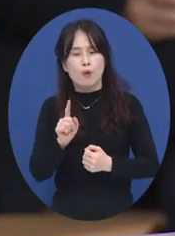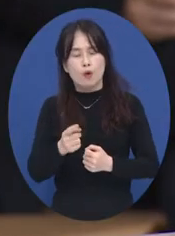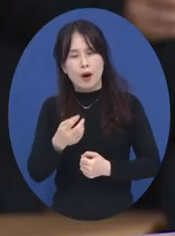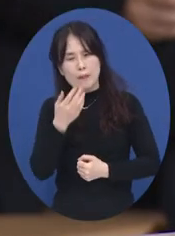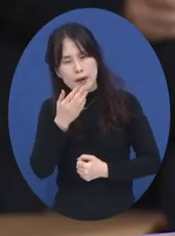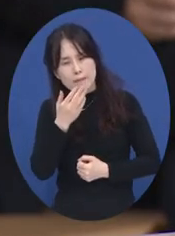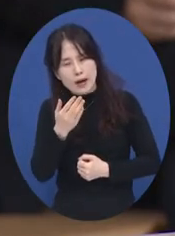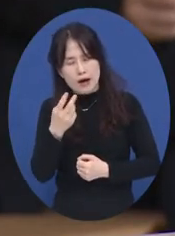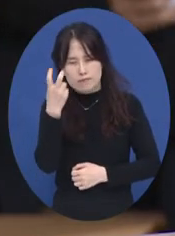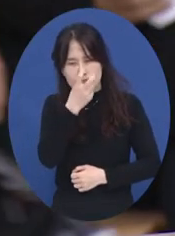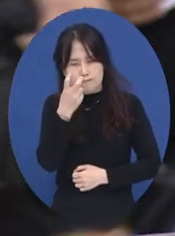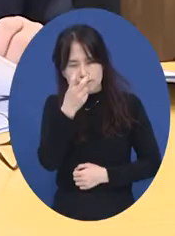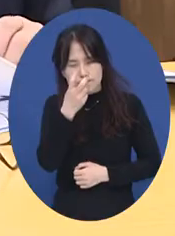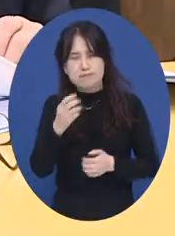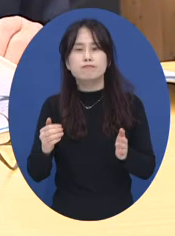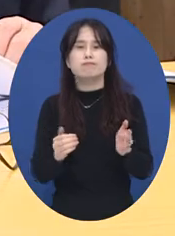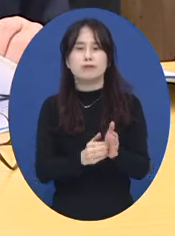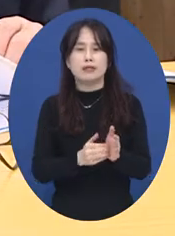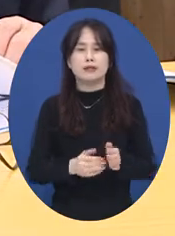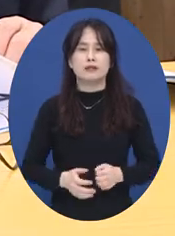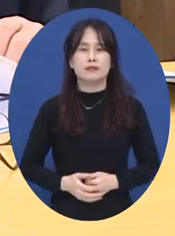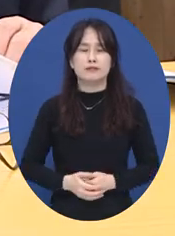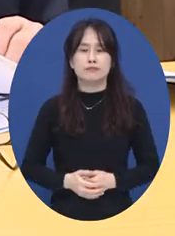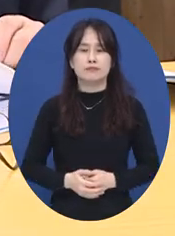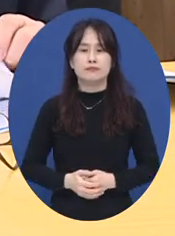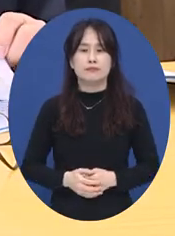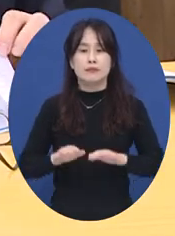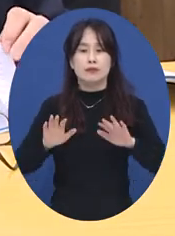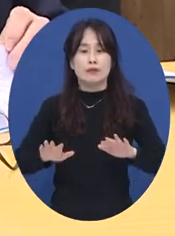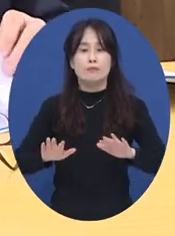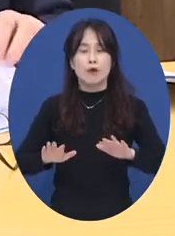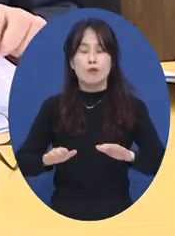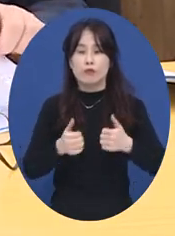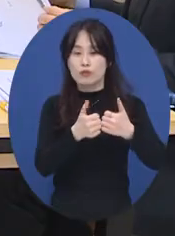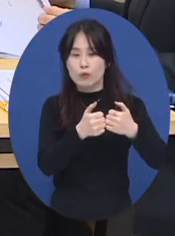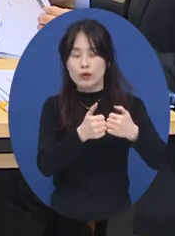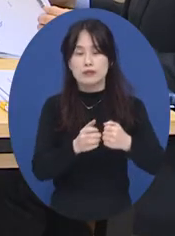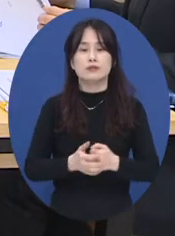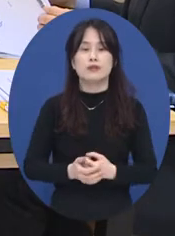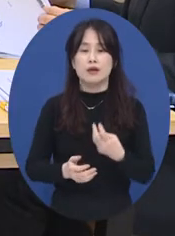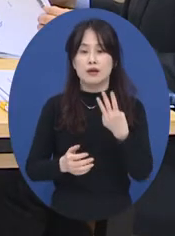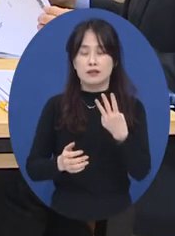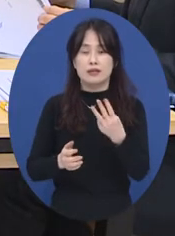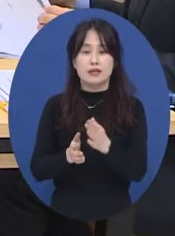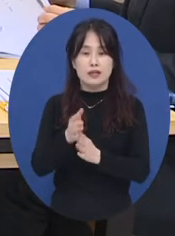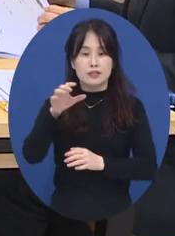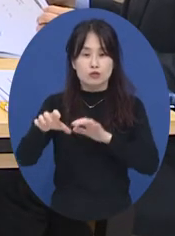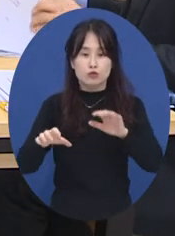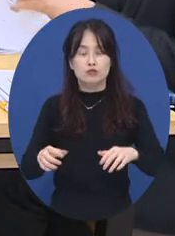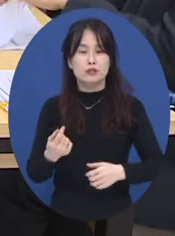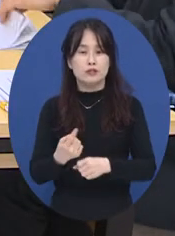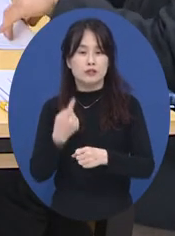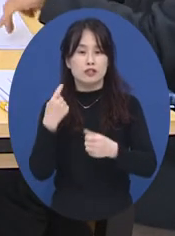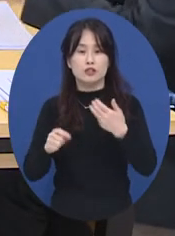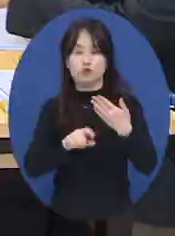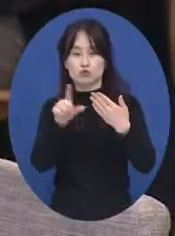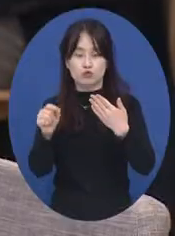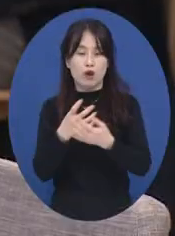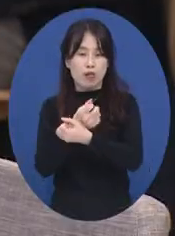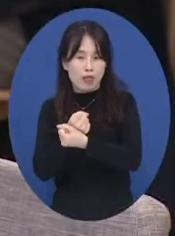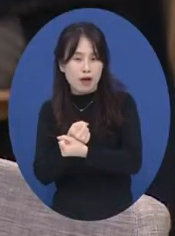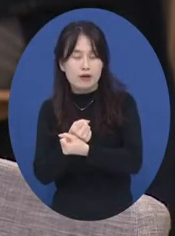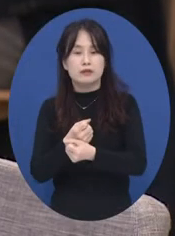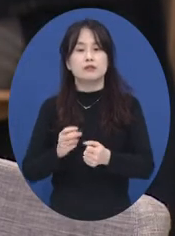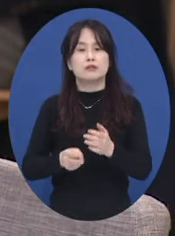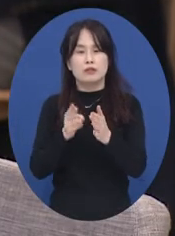타당성조사 용역 착수보고회 를 개최했습니다 이번 용역은 도와 세계 시 군이 지난해 9월 체결한 교회에서